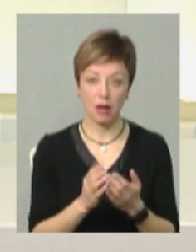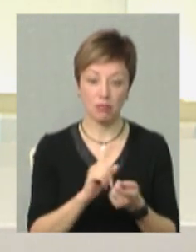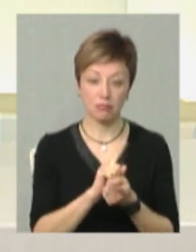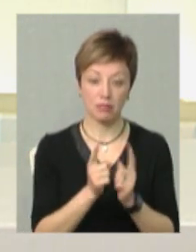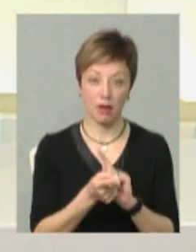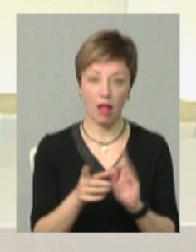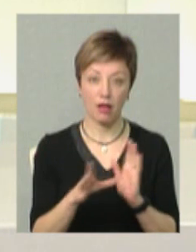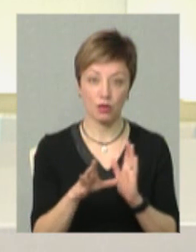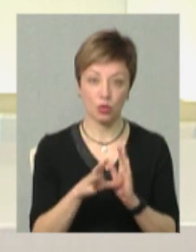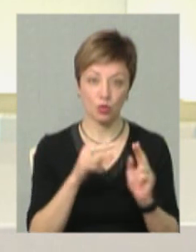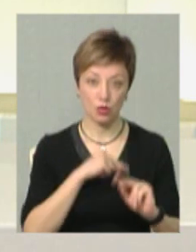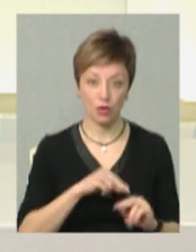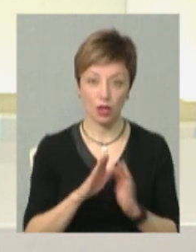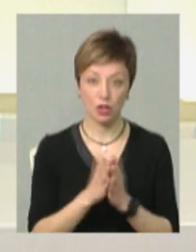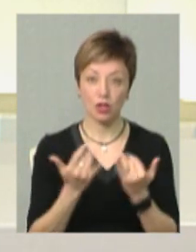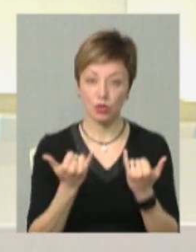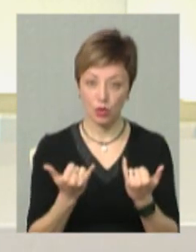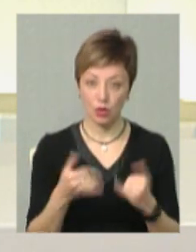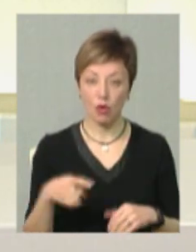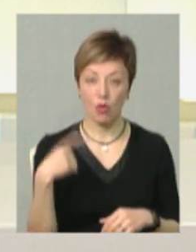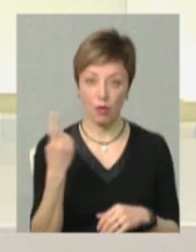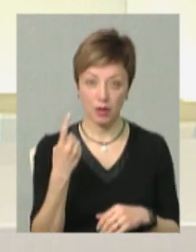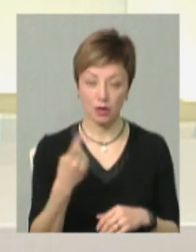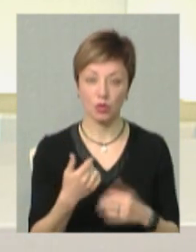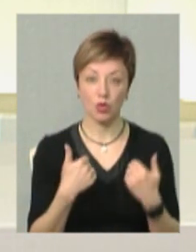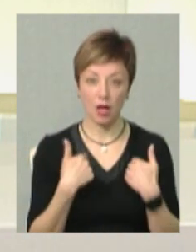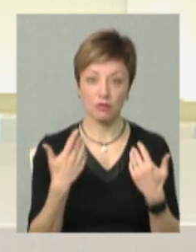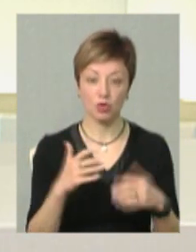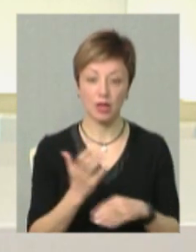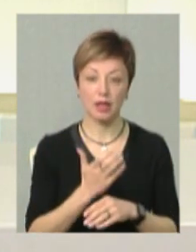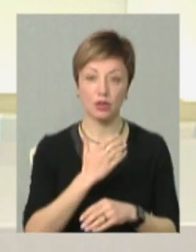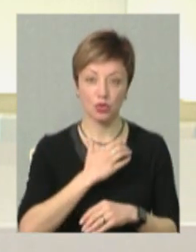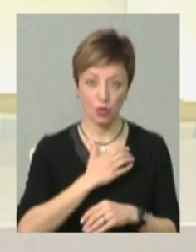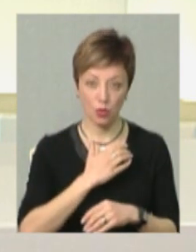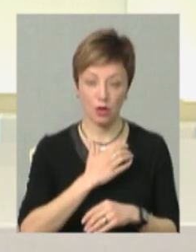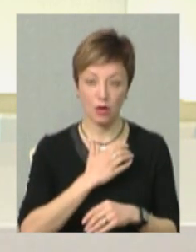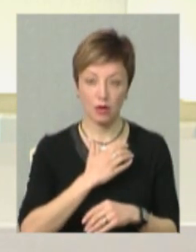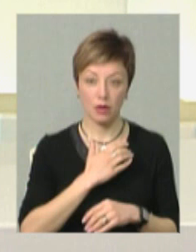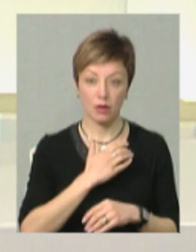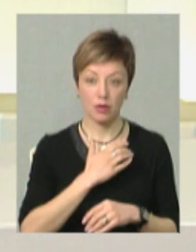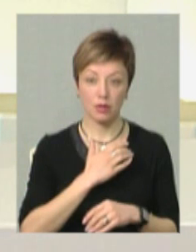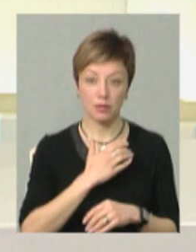переформатувати їх в електронну трудову книжку. На сьогодні в нашій області до нас вже надійшло